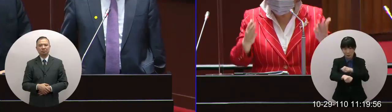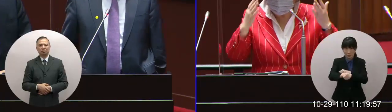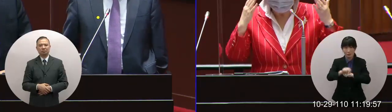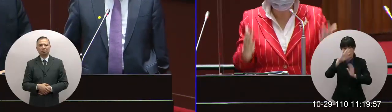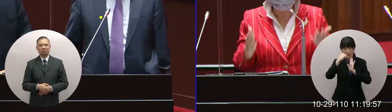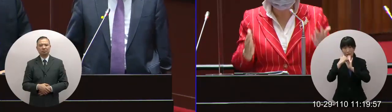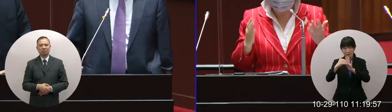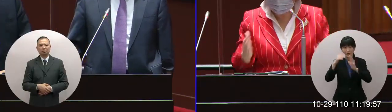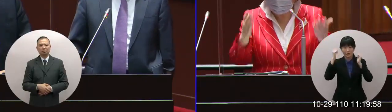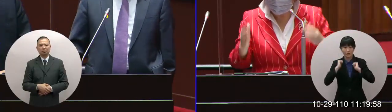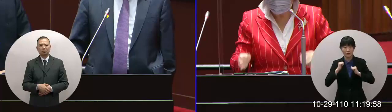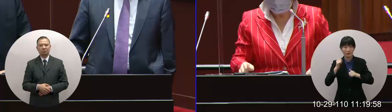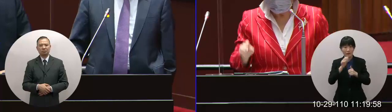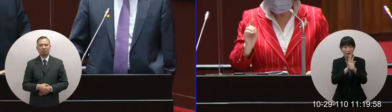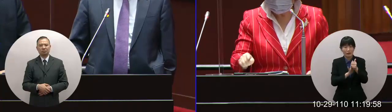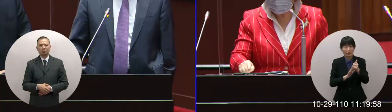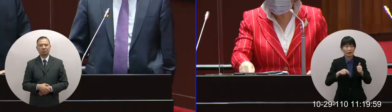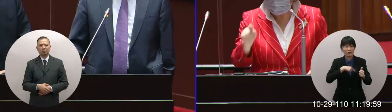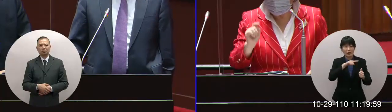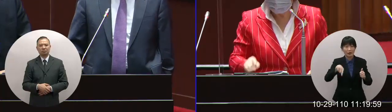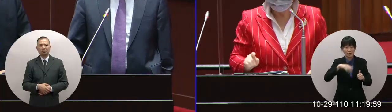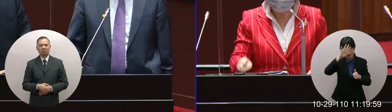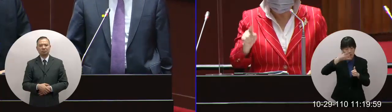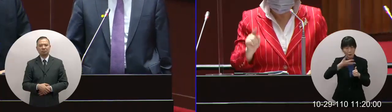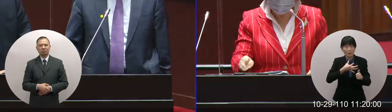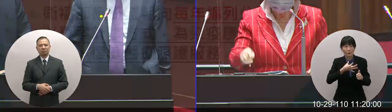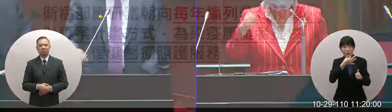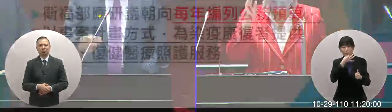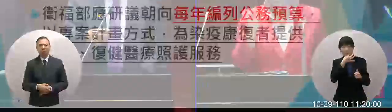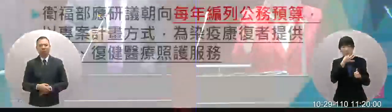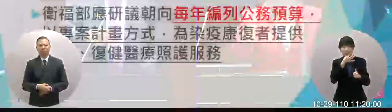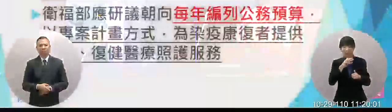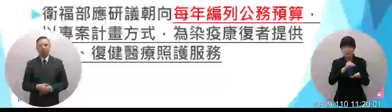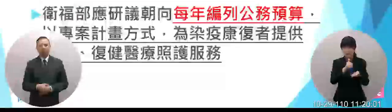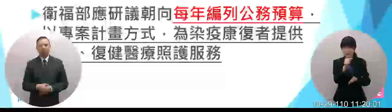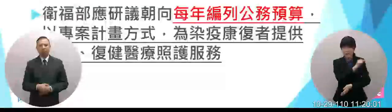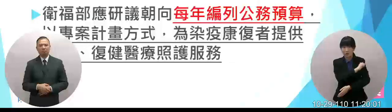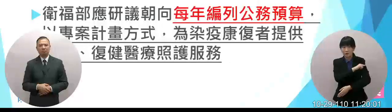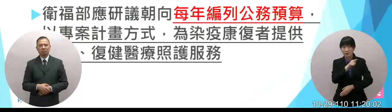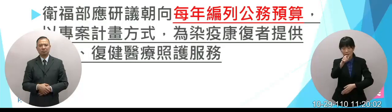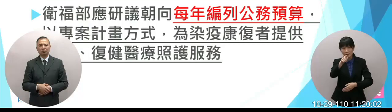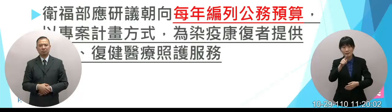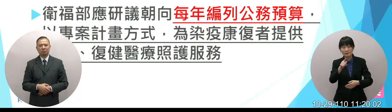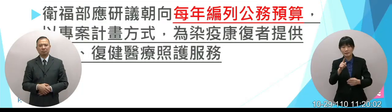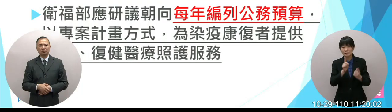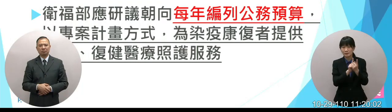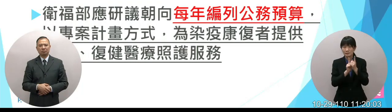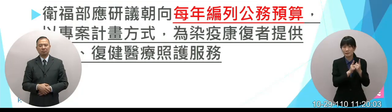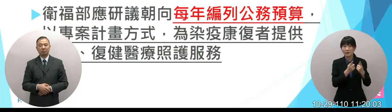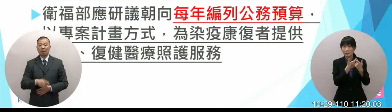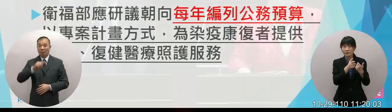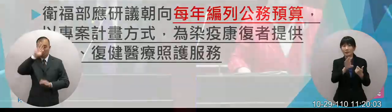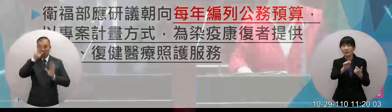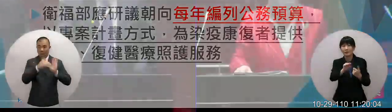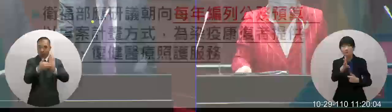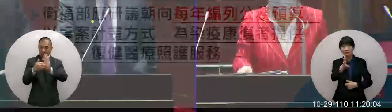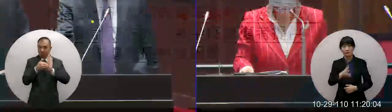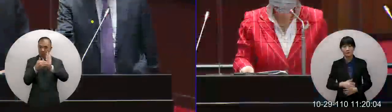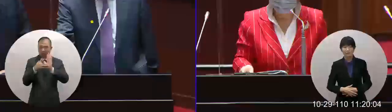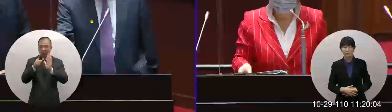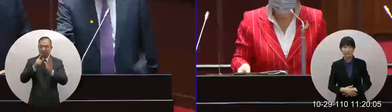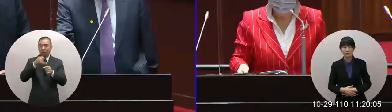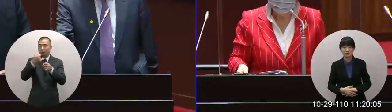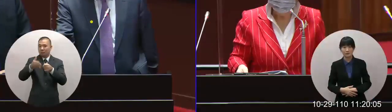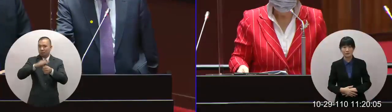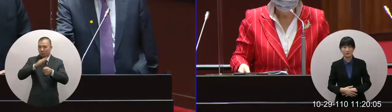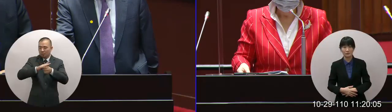染病毒风险回家，站在第一线防疫尖兵的医师人员吗？ 防疫人员的津贴跟奖